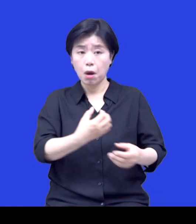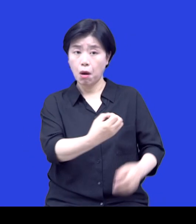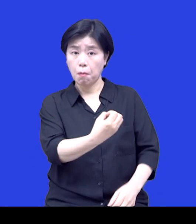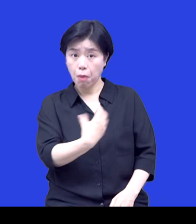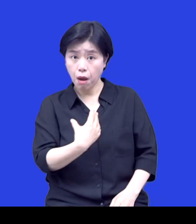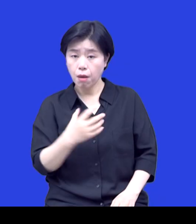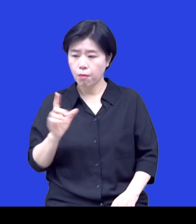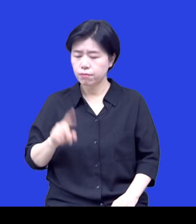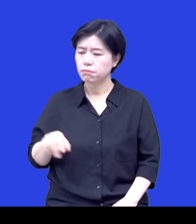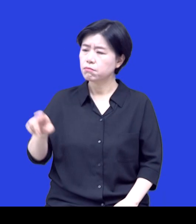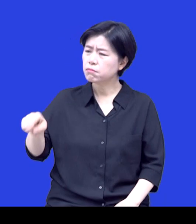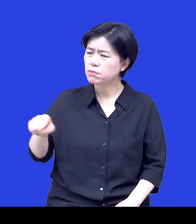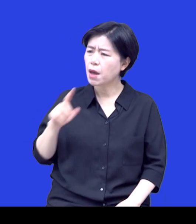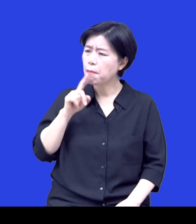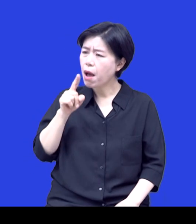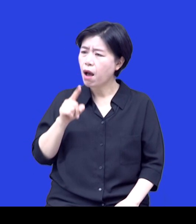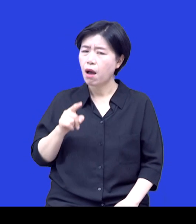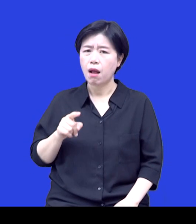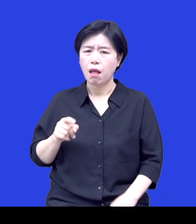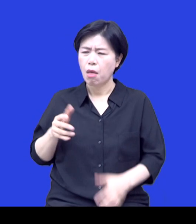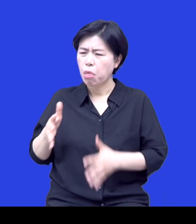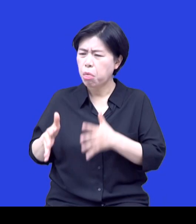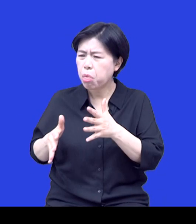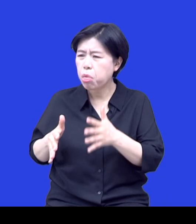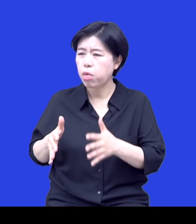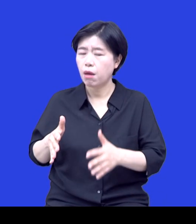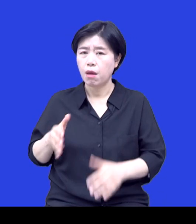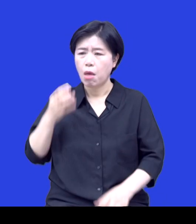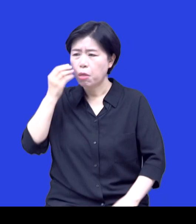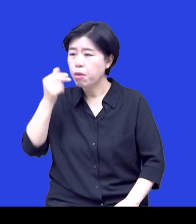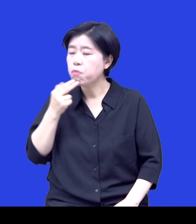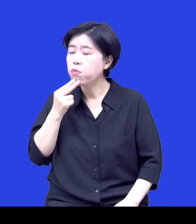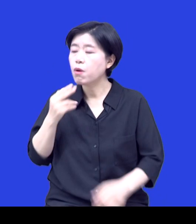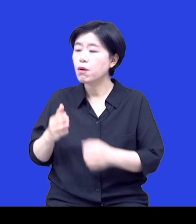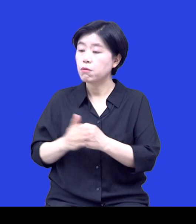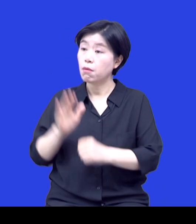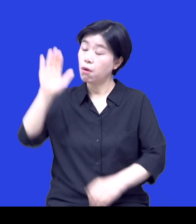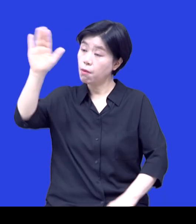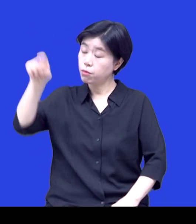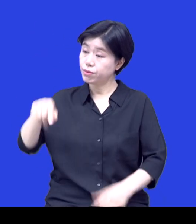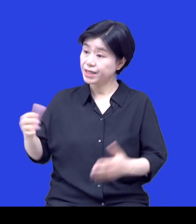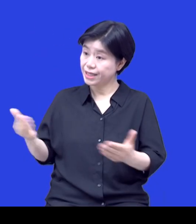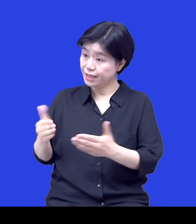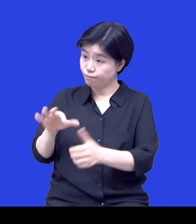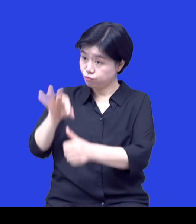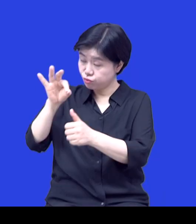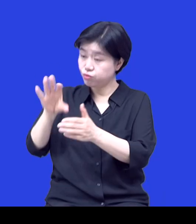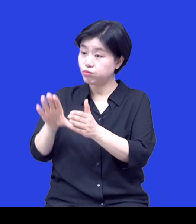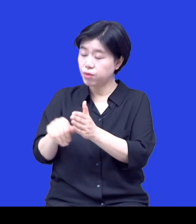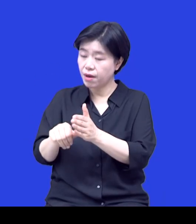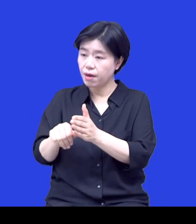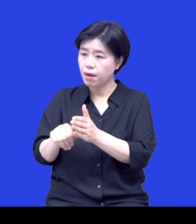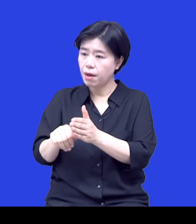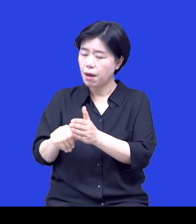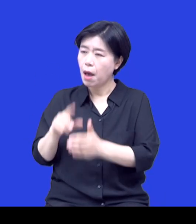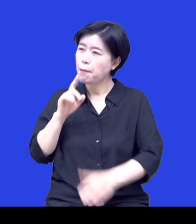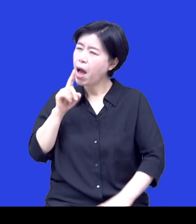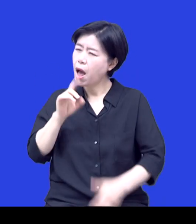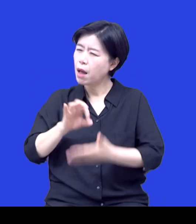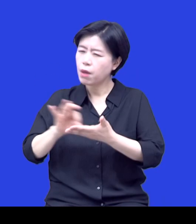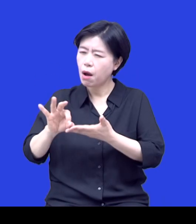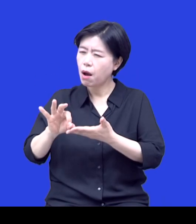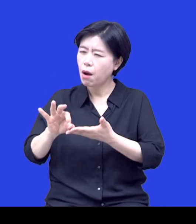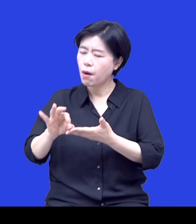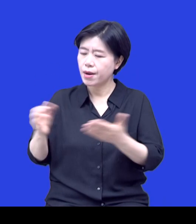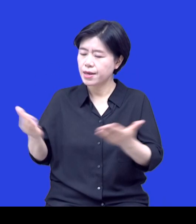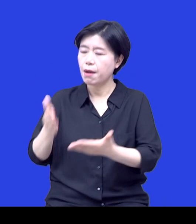목사나 변호사는 하면 안 될 것 같다고 사람들 듣는 데서 얘기를 툭 하는 거예요. 내가 그래서 너무했네. 그쵸 목사 아들이니까 뭐 화도 못